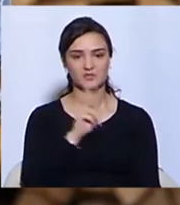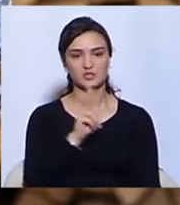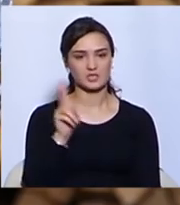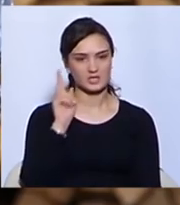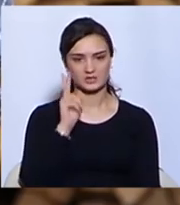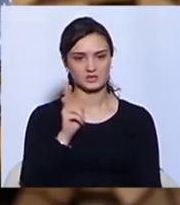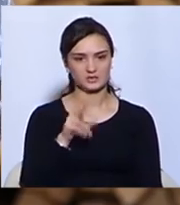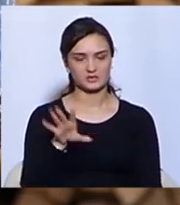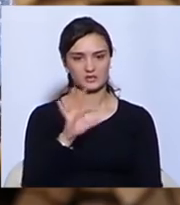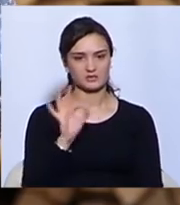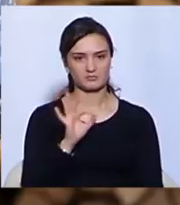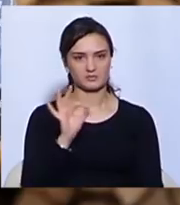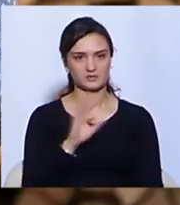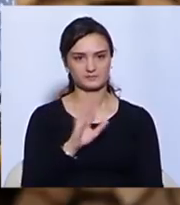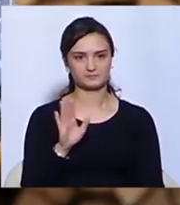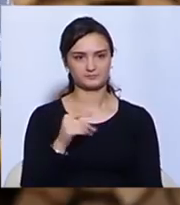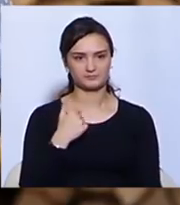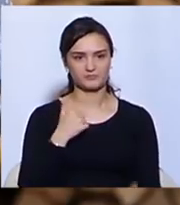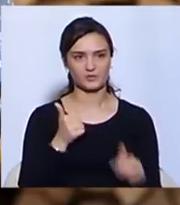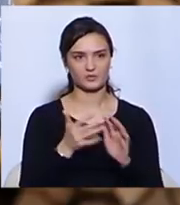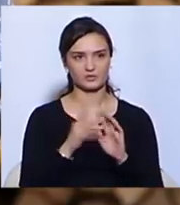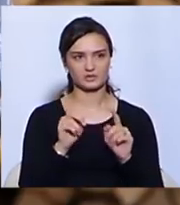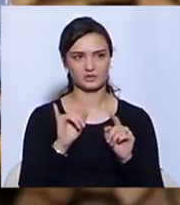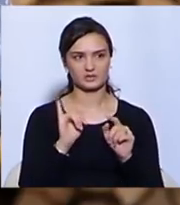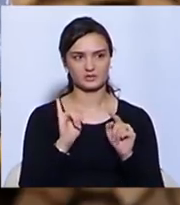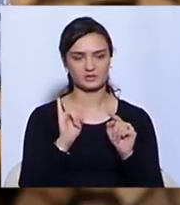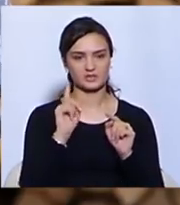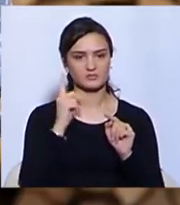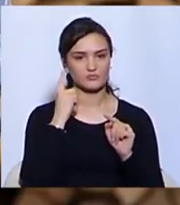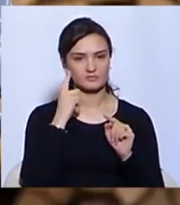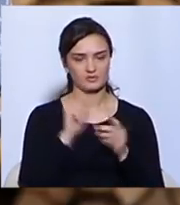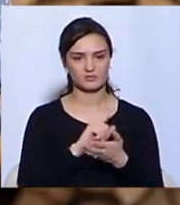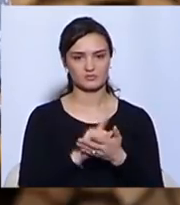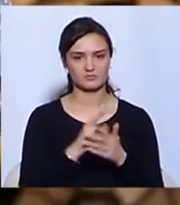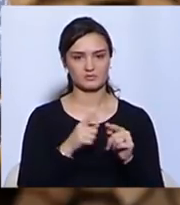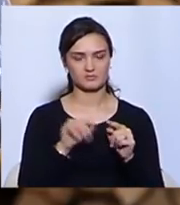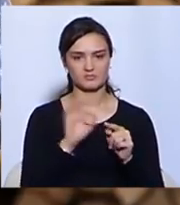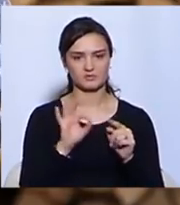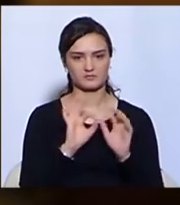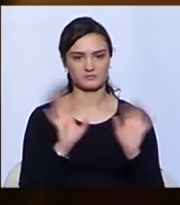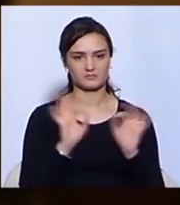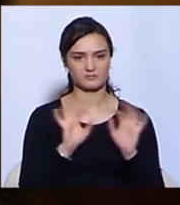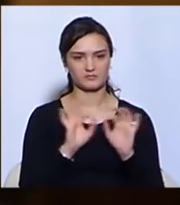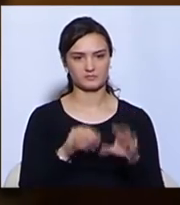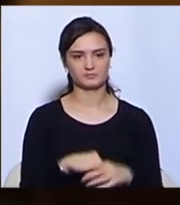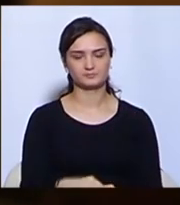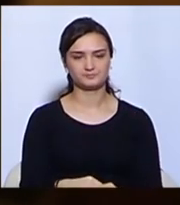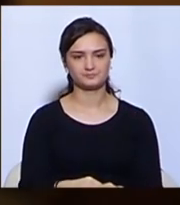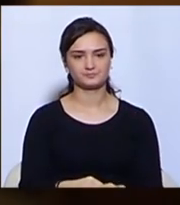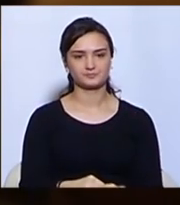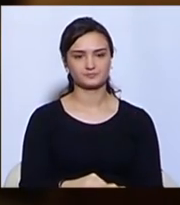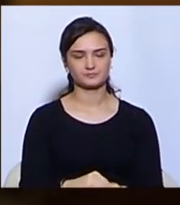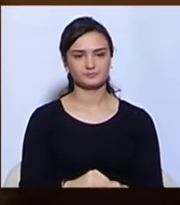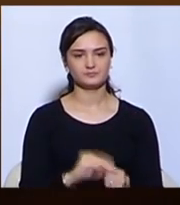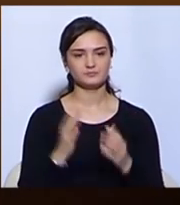არ იციან არაფერი, ხო? და მე როგორც კი სადღაცას მოვისმენ რაღაცას, აუცილებლად ამას ვასაჯაროებ ხოლმე.